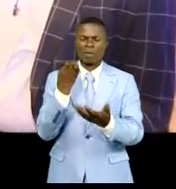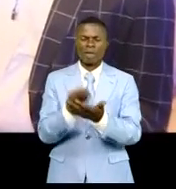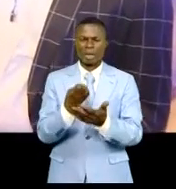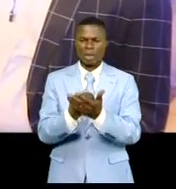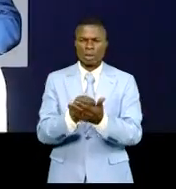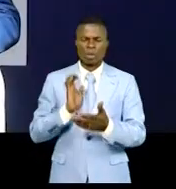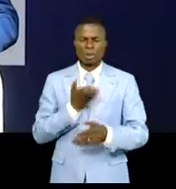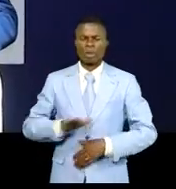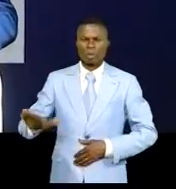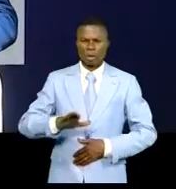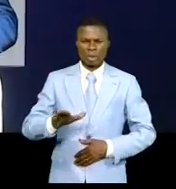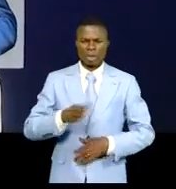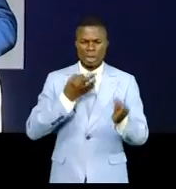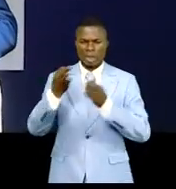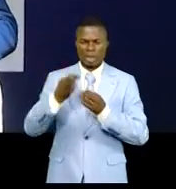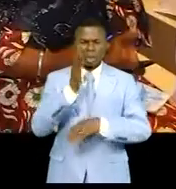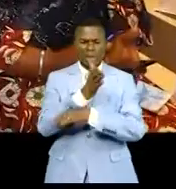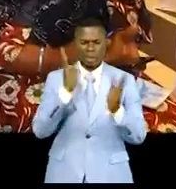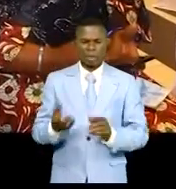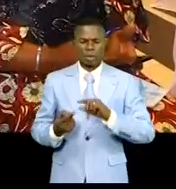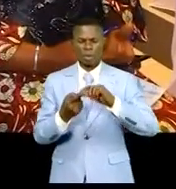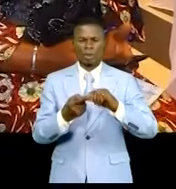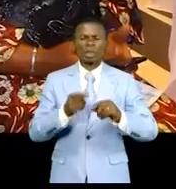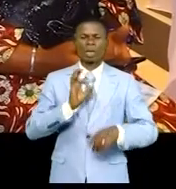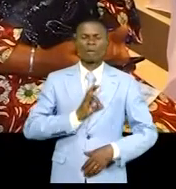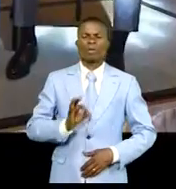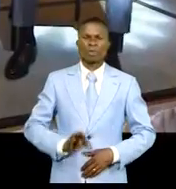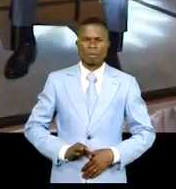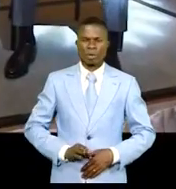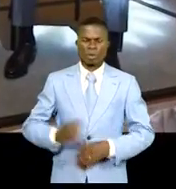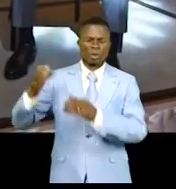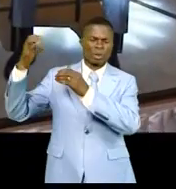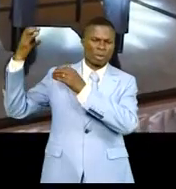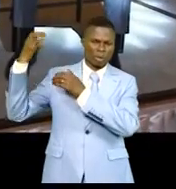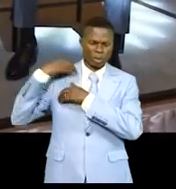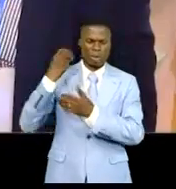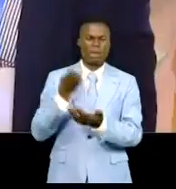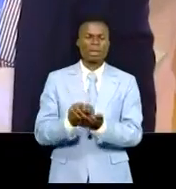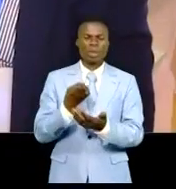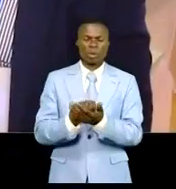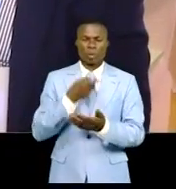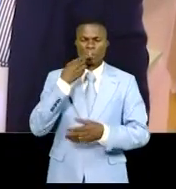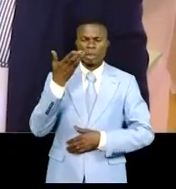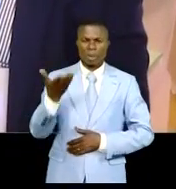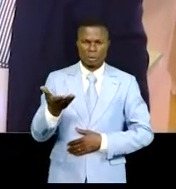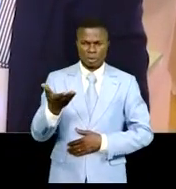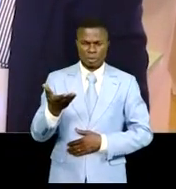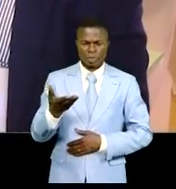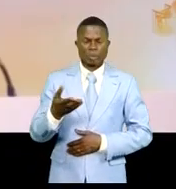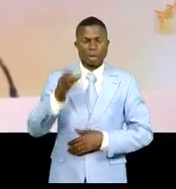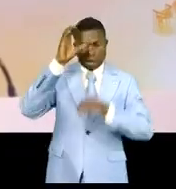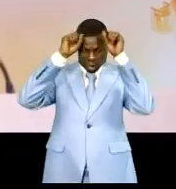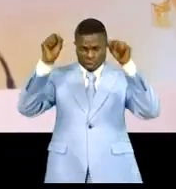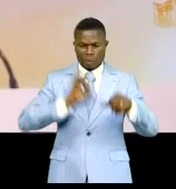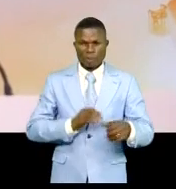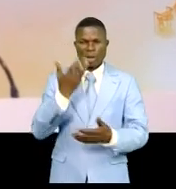nationale, comme l'a souligné le conseiller principal du chef de l'État en charge de l'économie. Étant empêché,